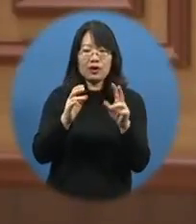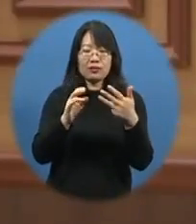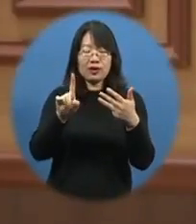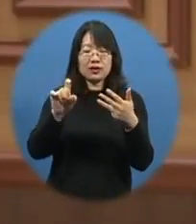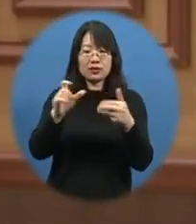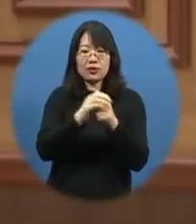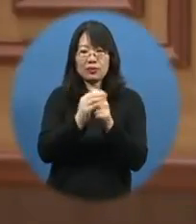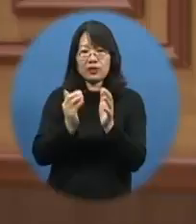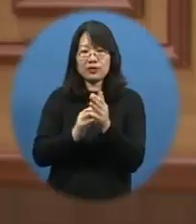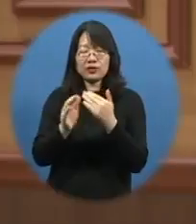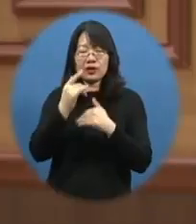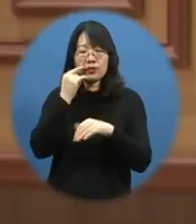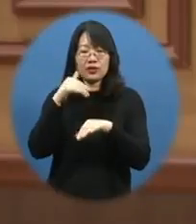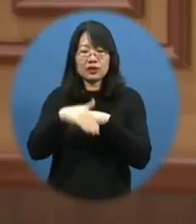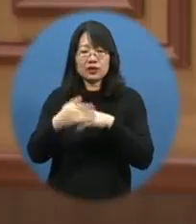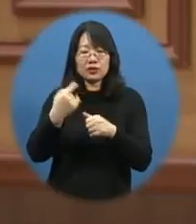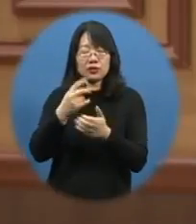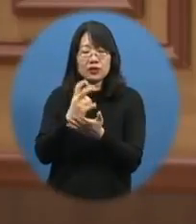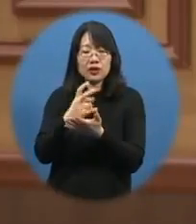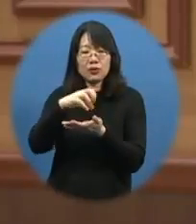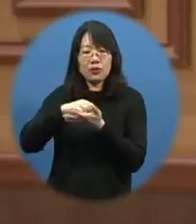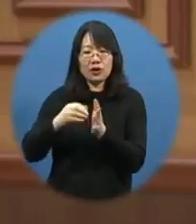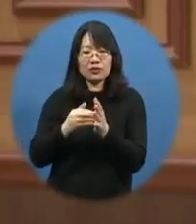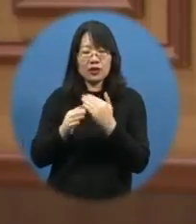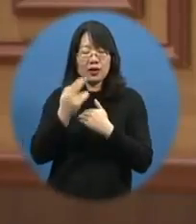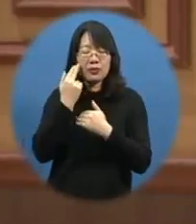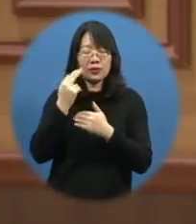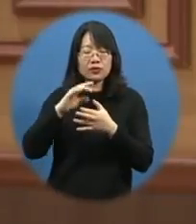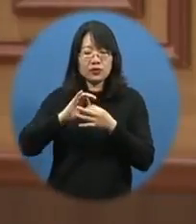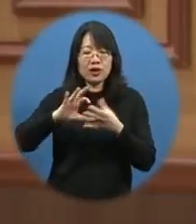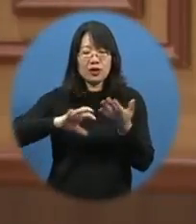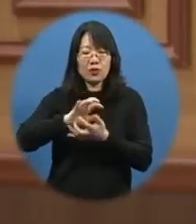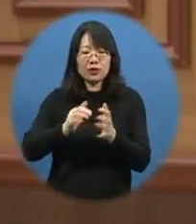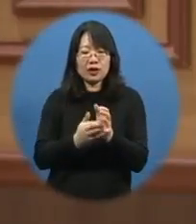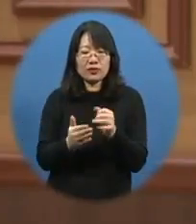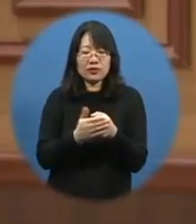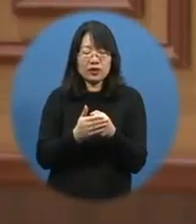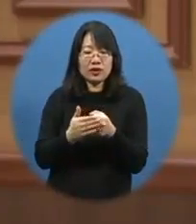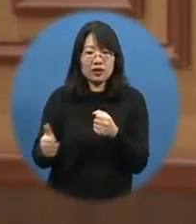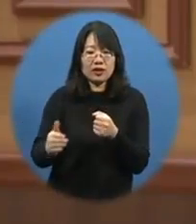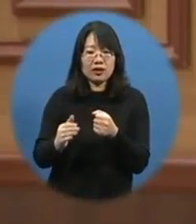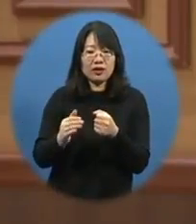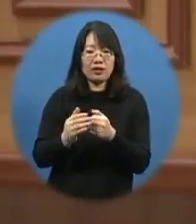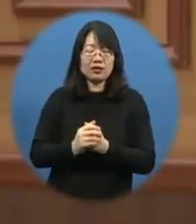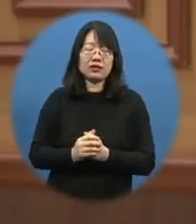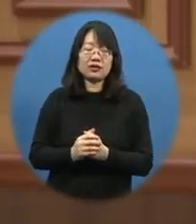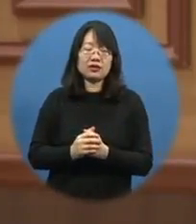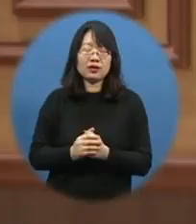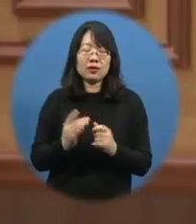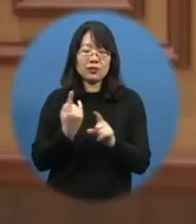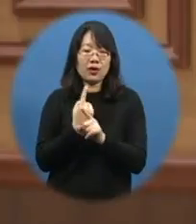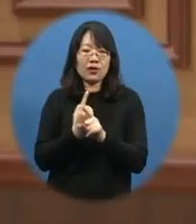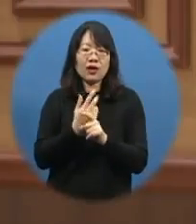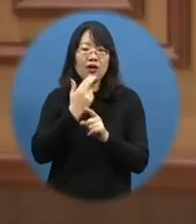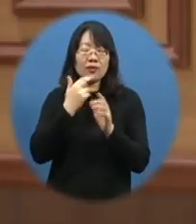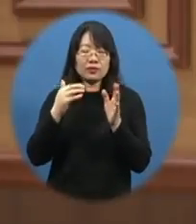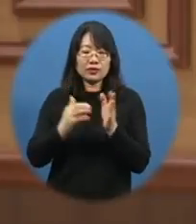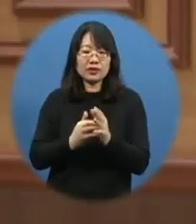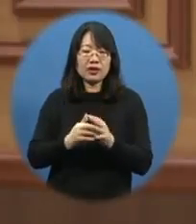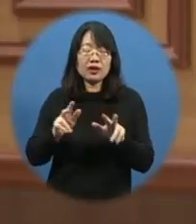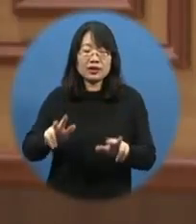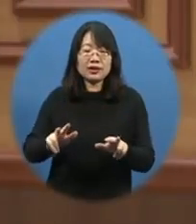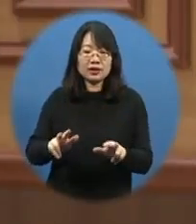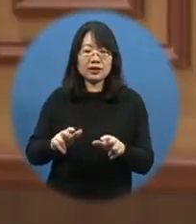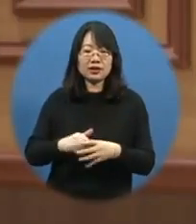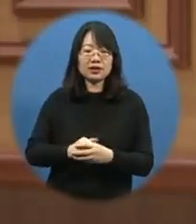이후에 일본식 교육제도가 들어와가지고 미국식하고 섞여져가지고 예. 거의 큰 틀에서 변하지 않고 있습니다.